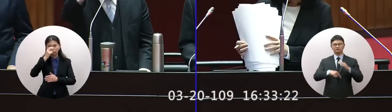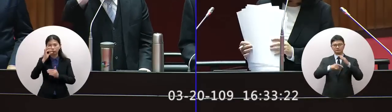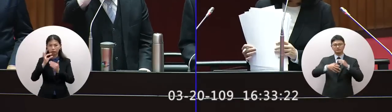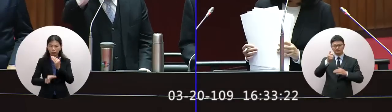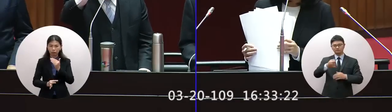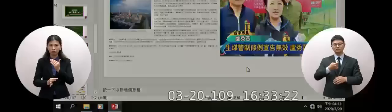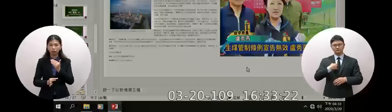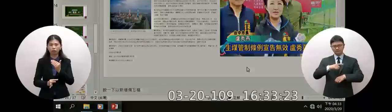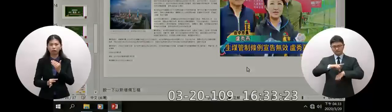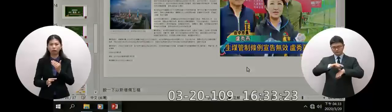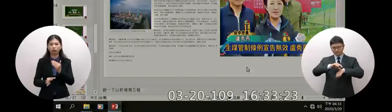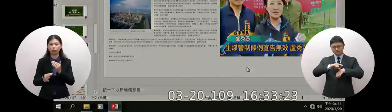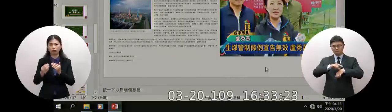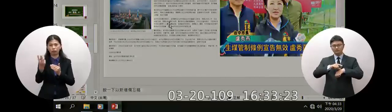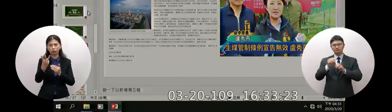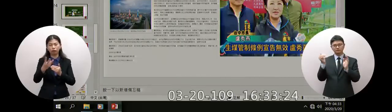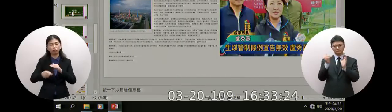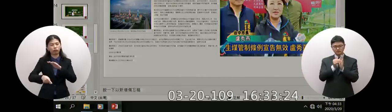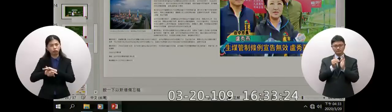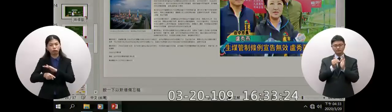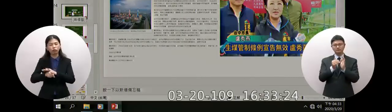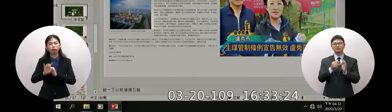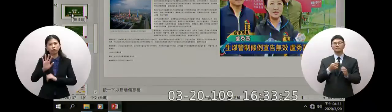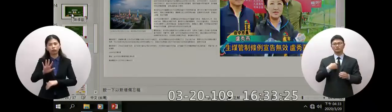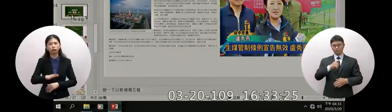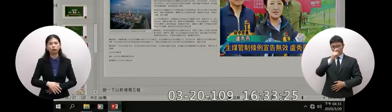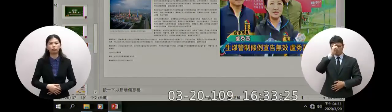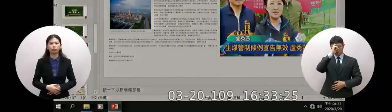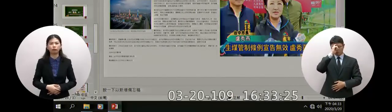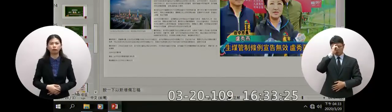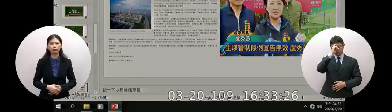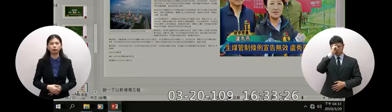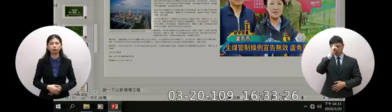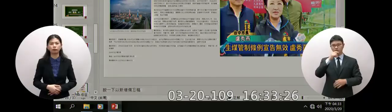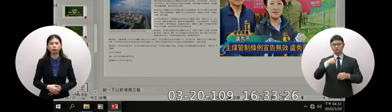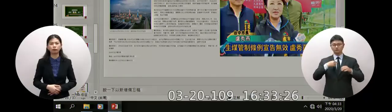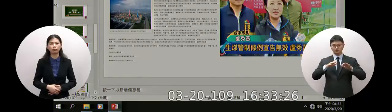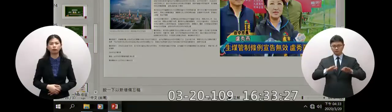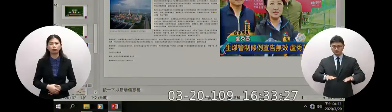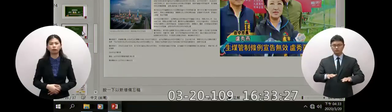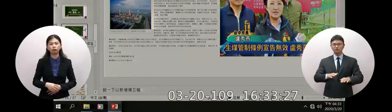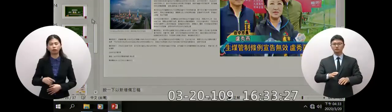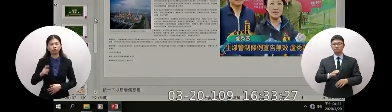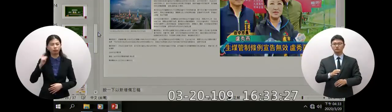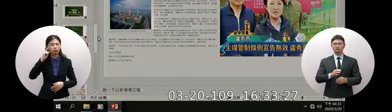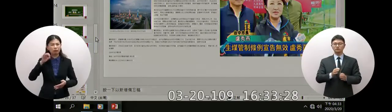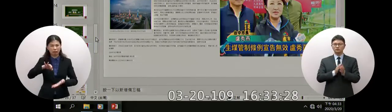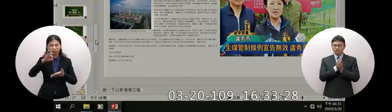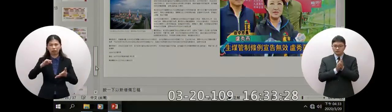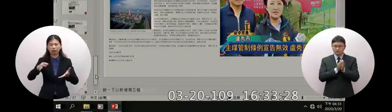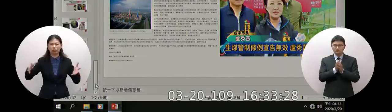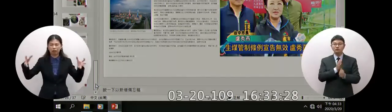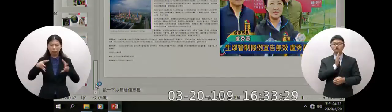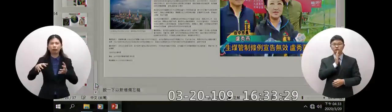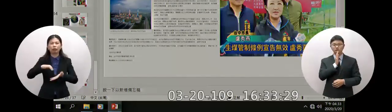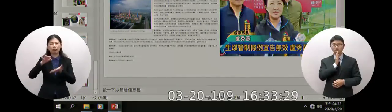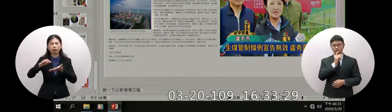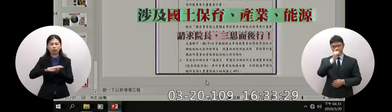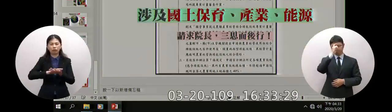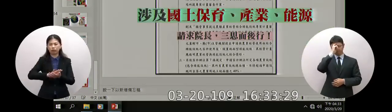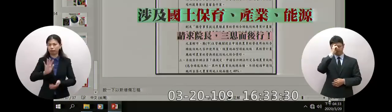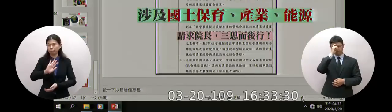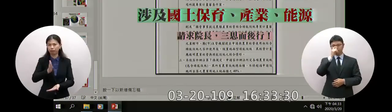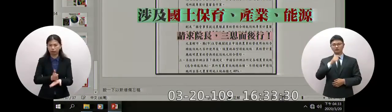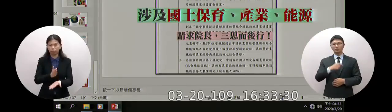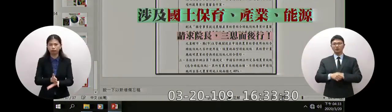我的时间到了，我的时间到了，好，我希望我今天的请求 不能把它合起来谈。 我今天的请求是希